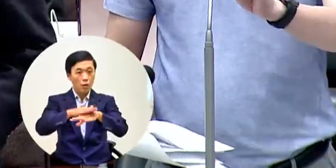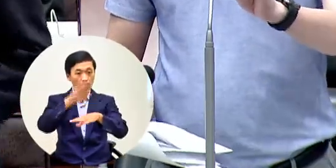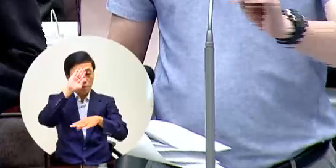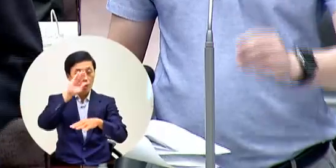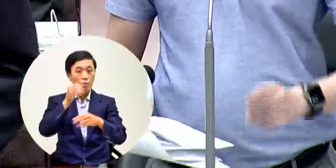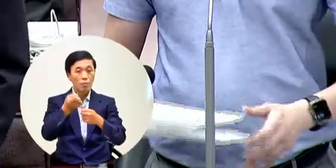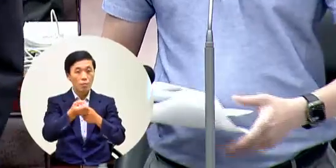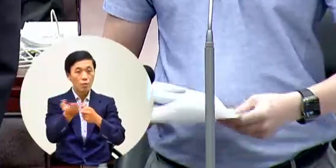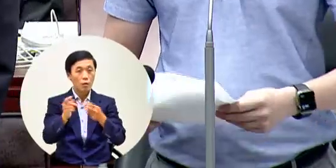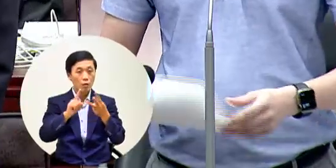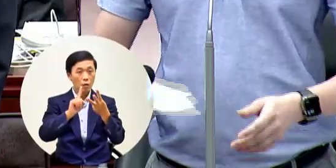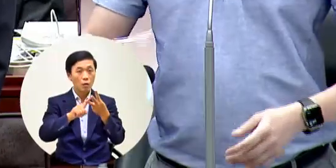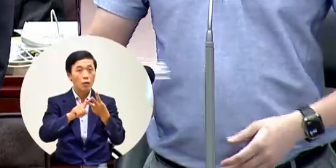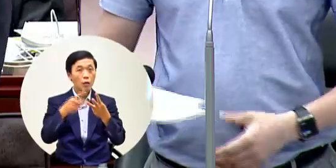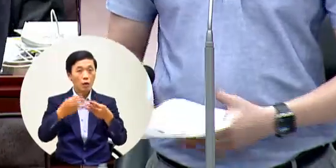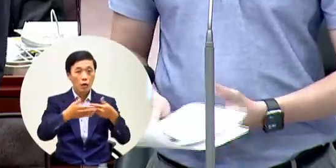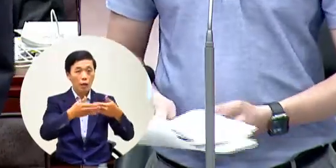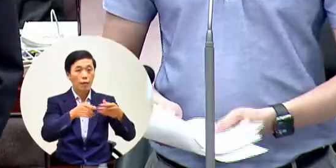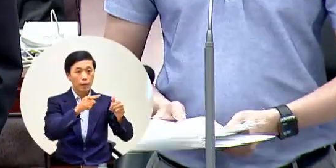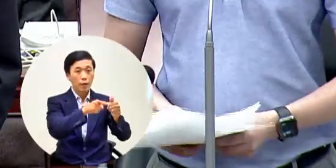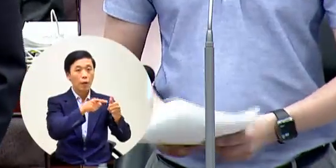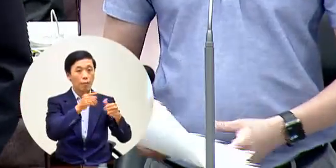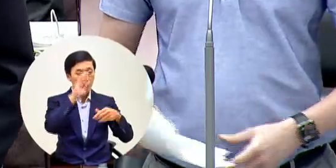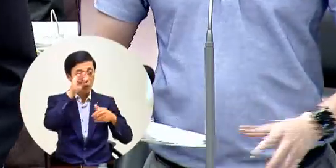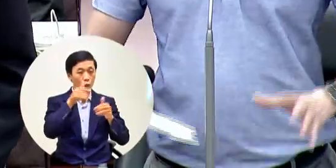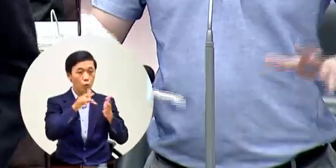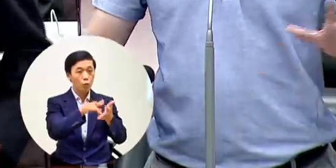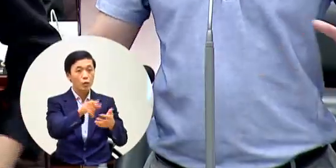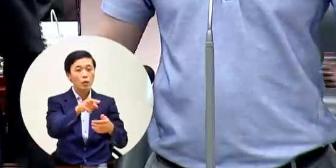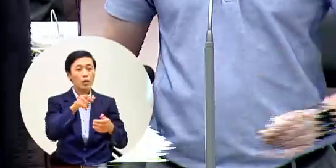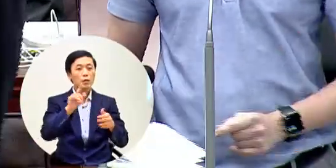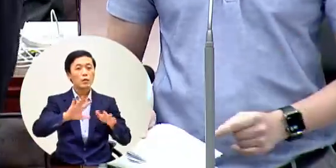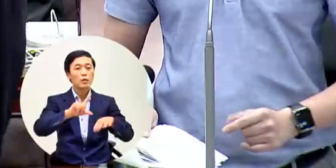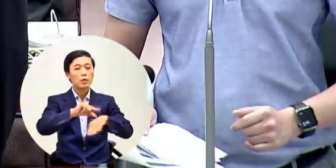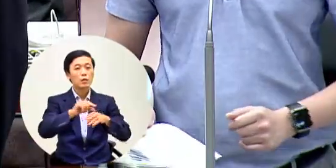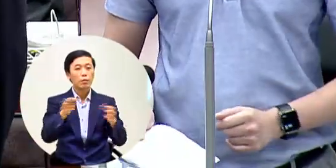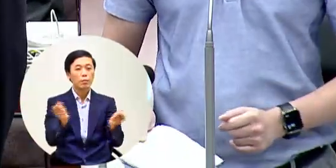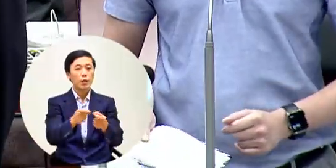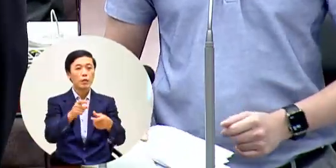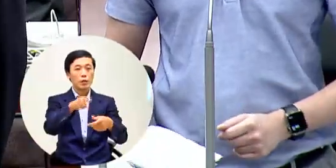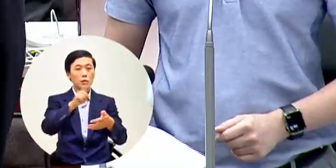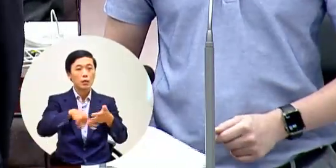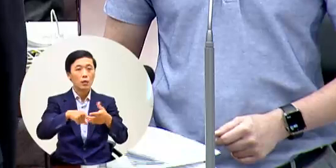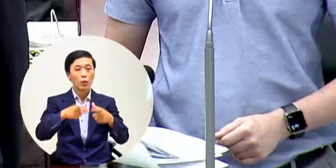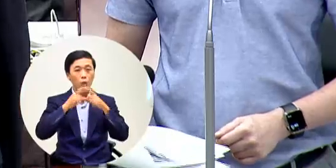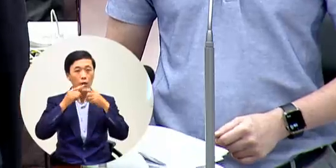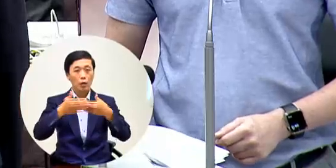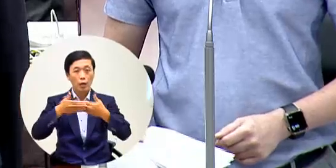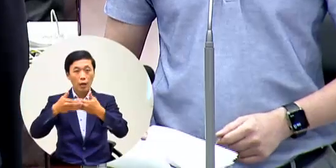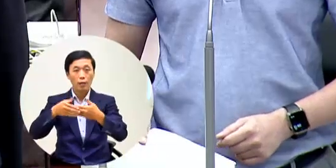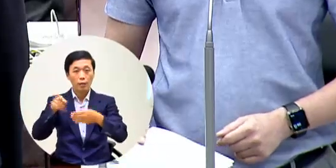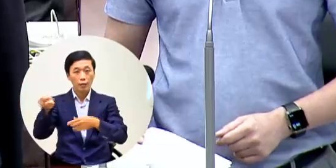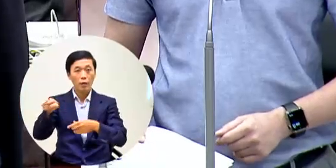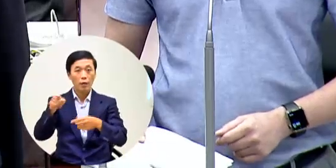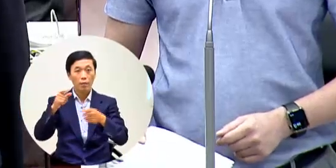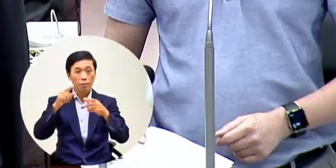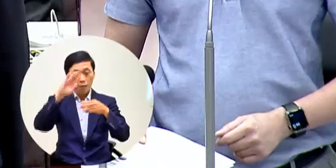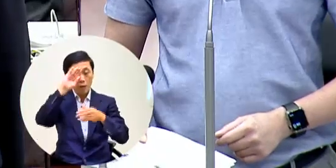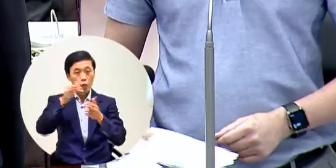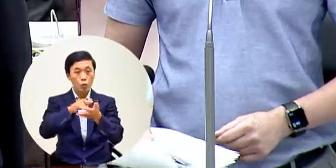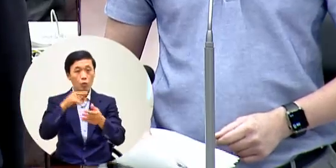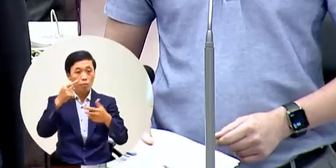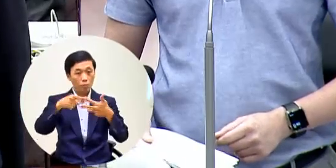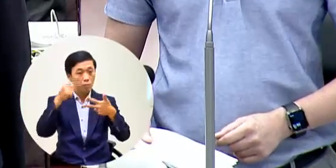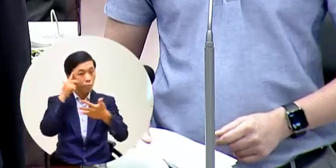个就是我们的汉他病 毒。时间的问题，你简单到这里就讲这个汉他病毒，咱有掌控 没？我们在每个礼拜一的防疫汇报，